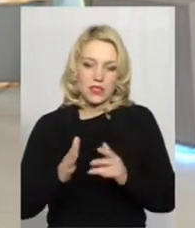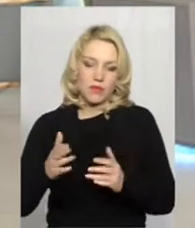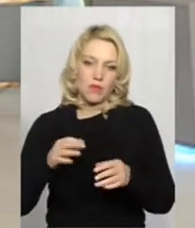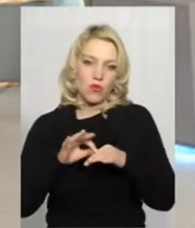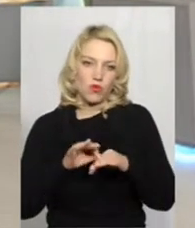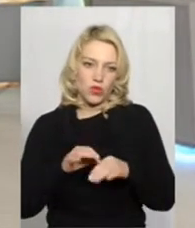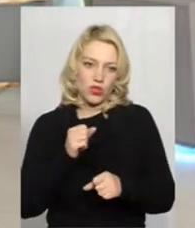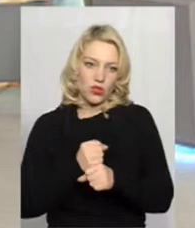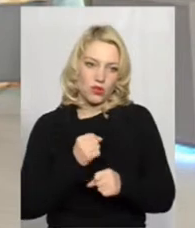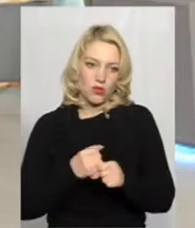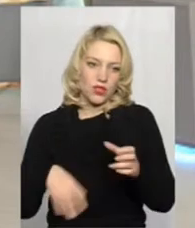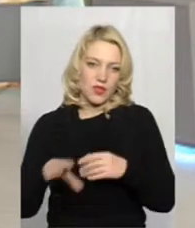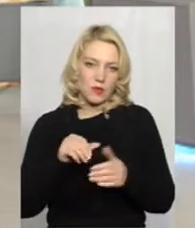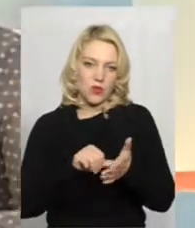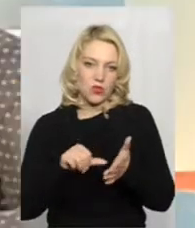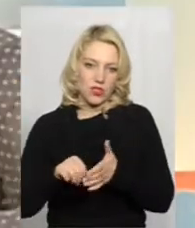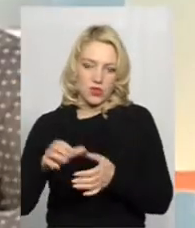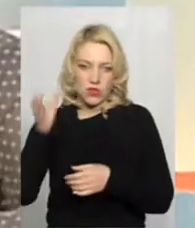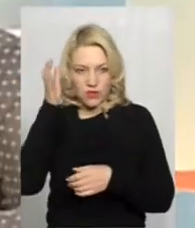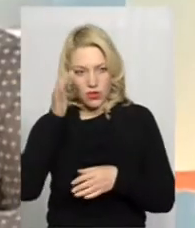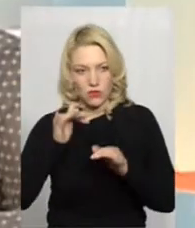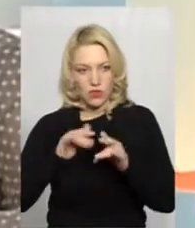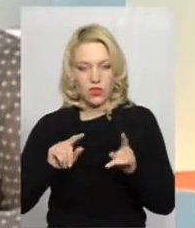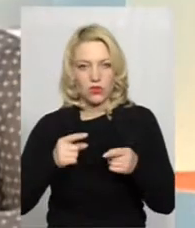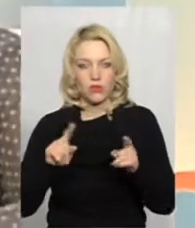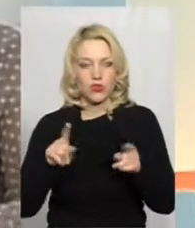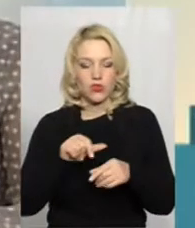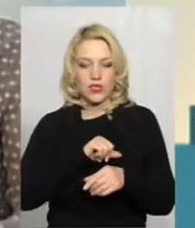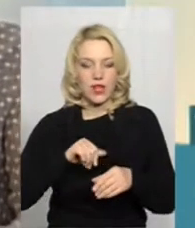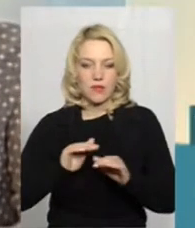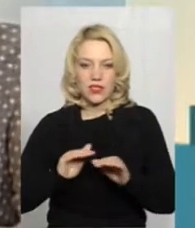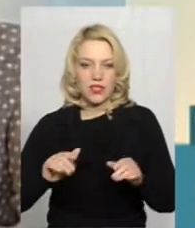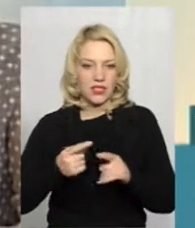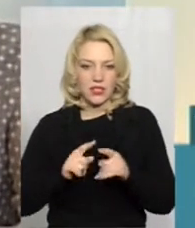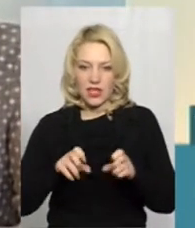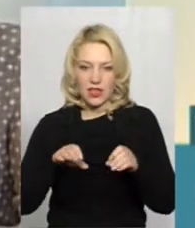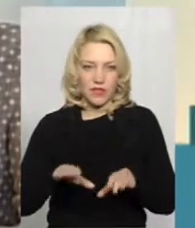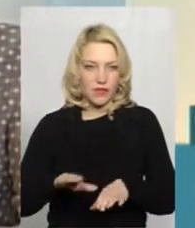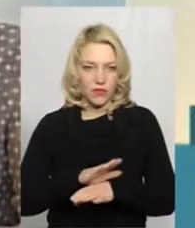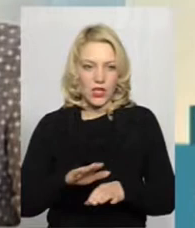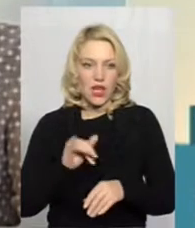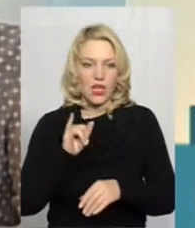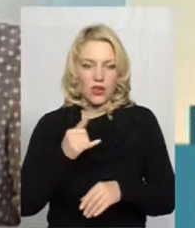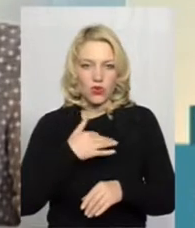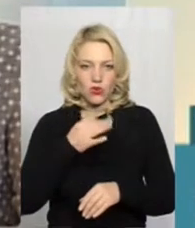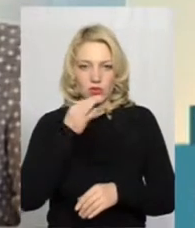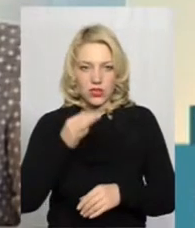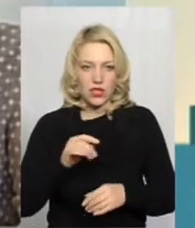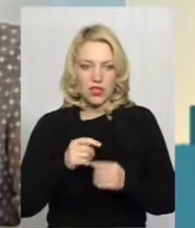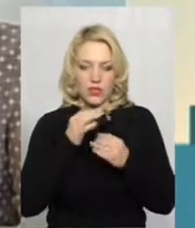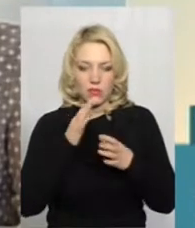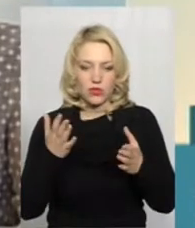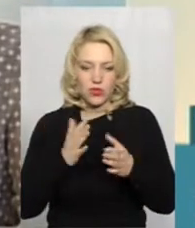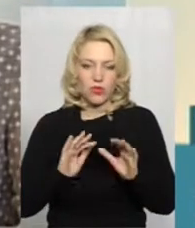певну роботу з усіма учасниками освітнього процесу, тому що самі діти це не зрушать. І хочу вам сказати, що за